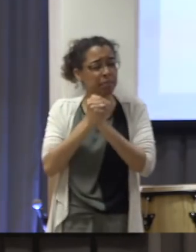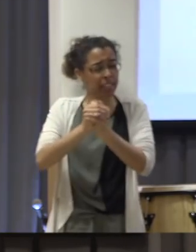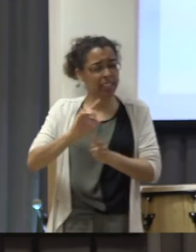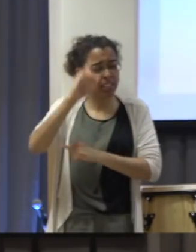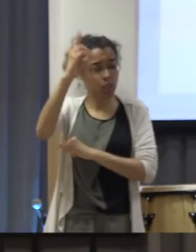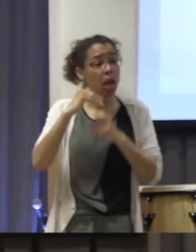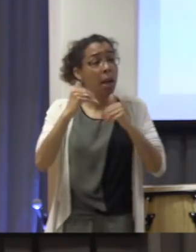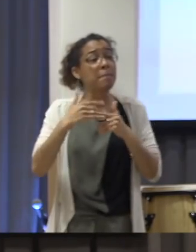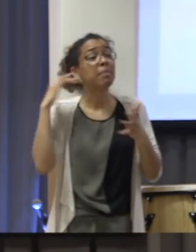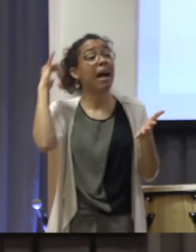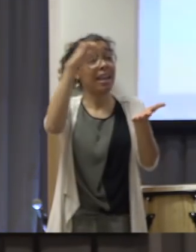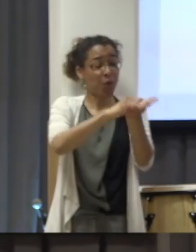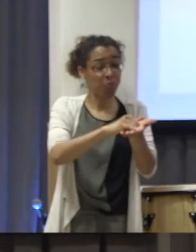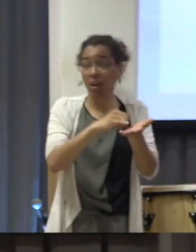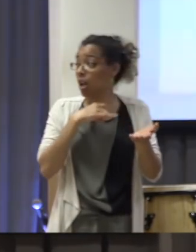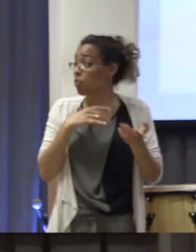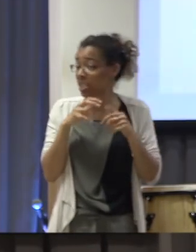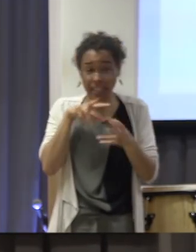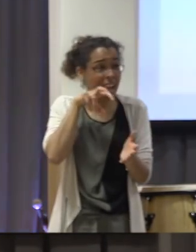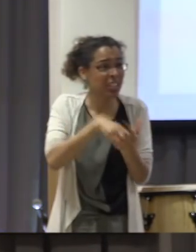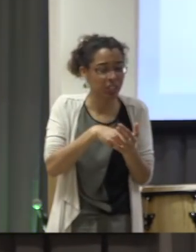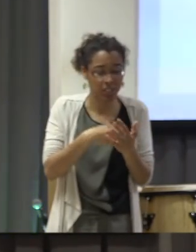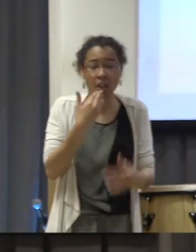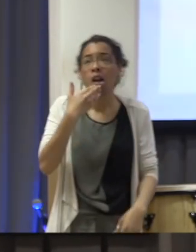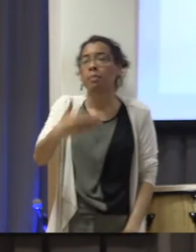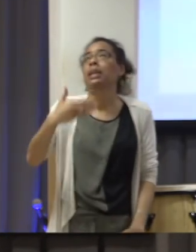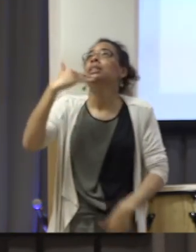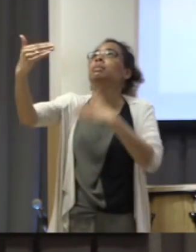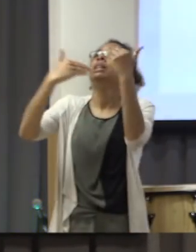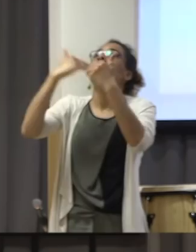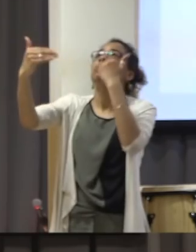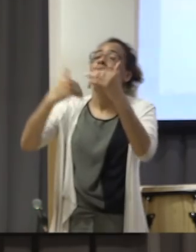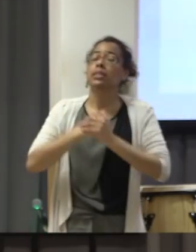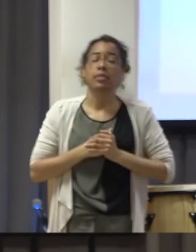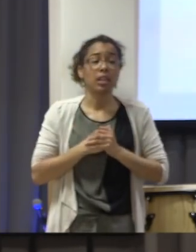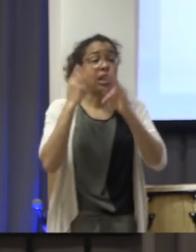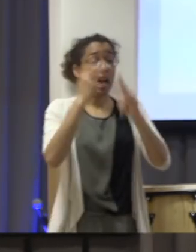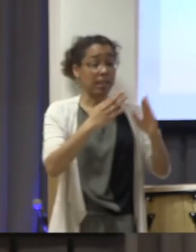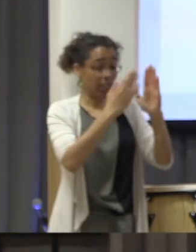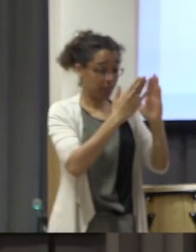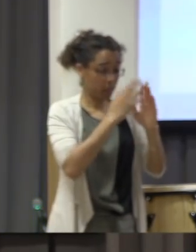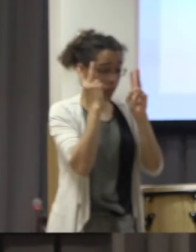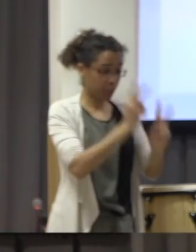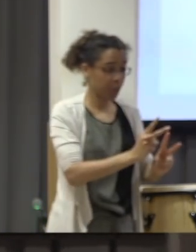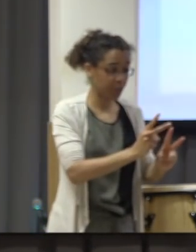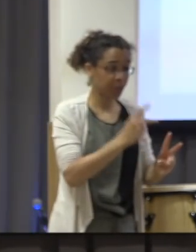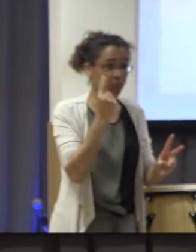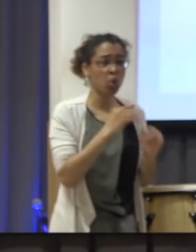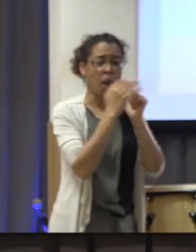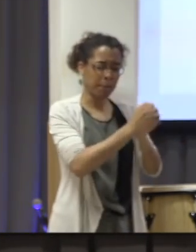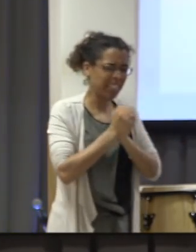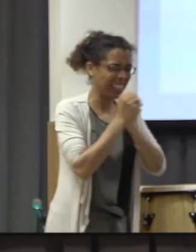Même à l'aéroport, je vis, j'étais tous à genoux. Parce que Dieu merci. Arrivé à la maison, toujours des